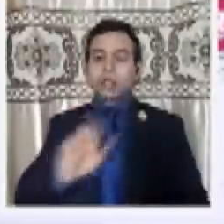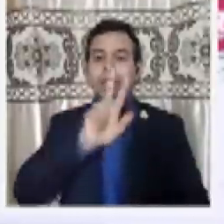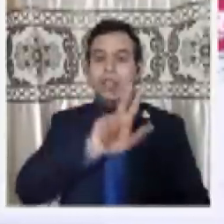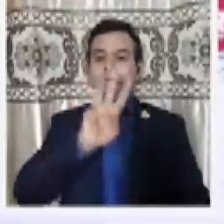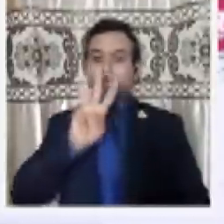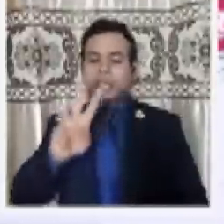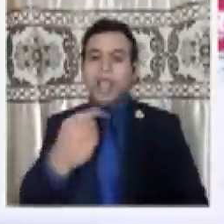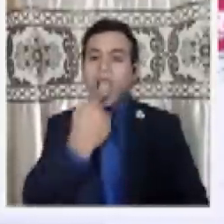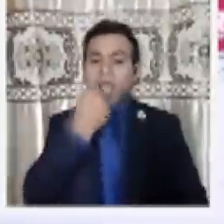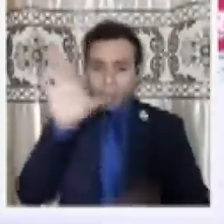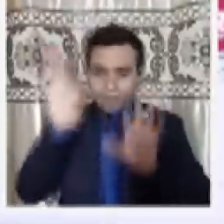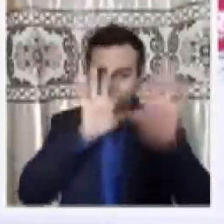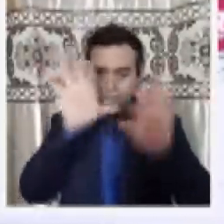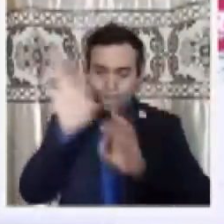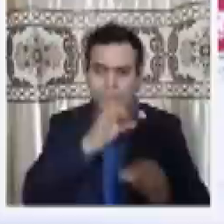24 ঘন্টায় নমুনা সংগৃহীত হয়েছে